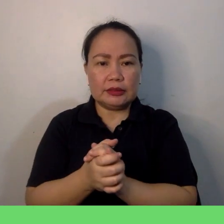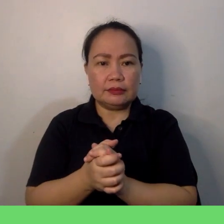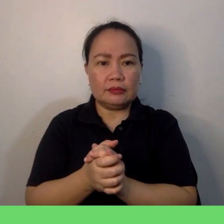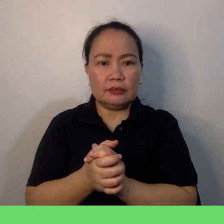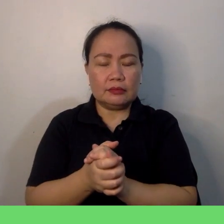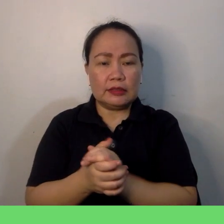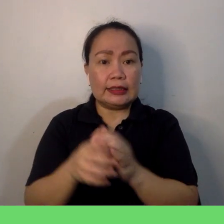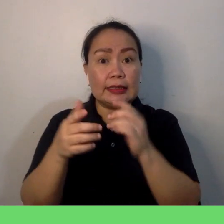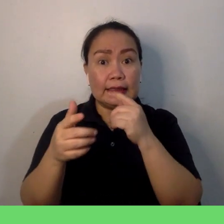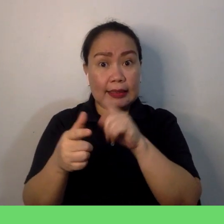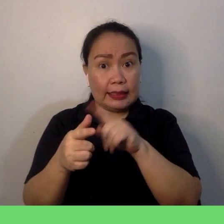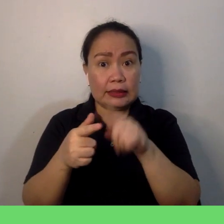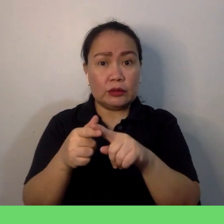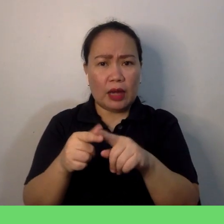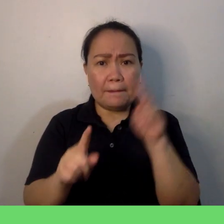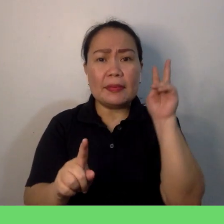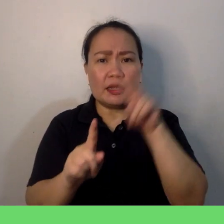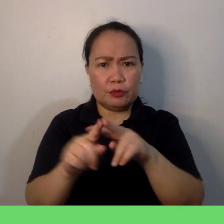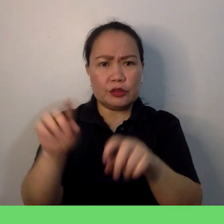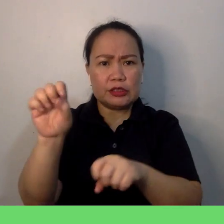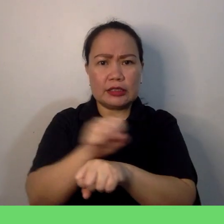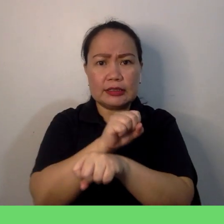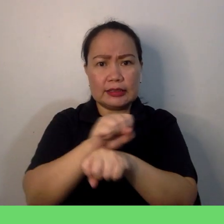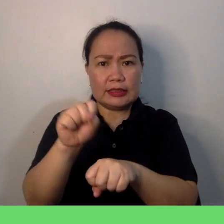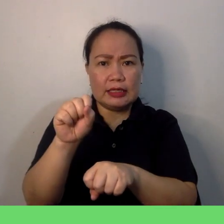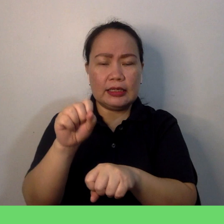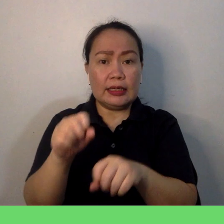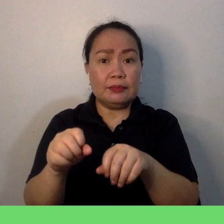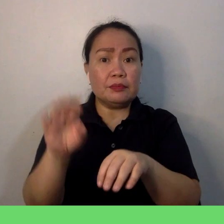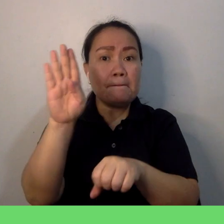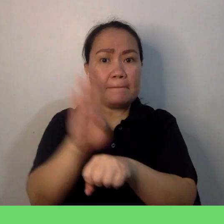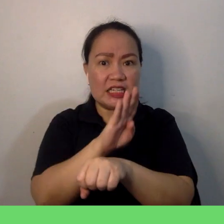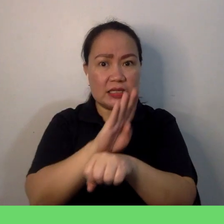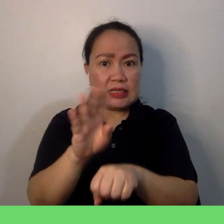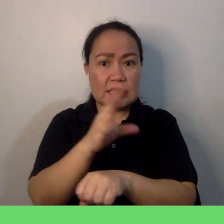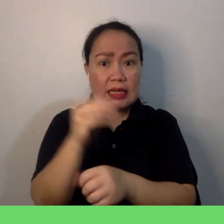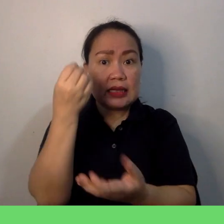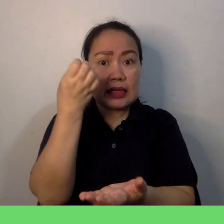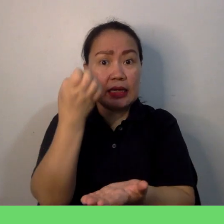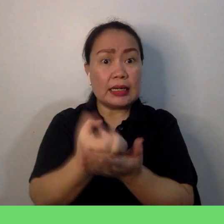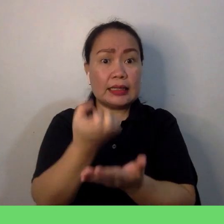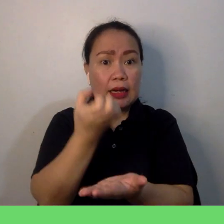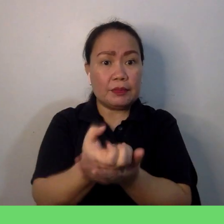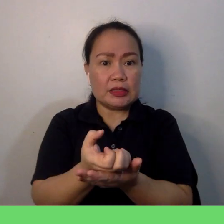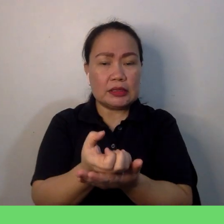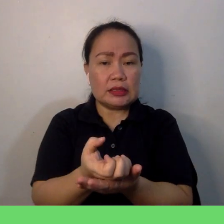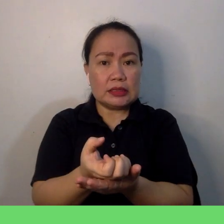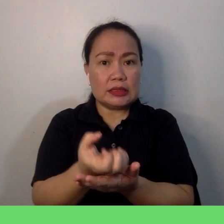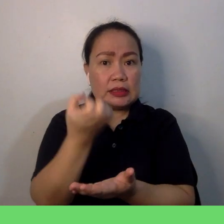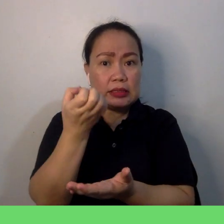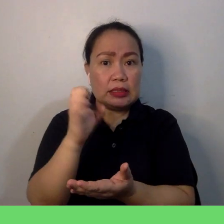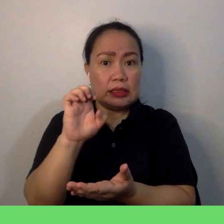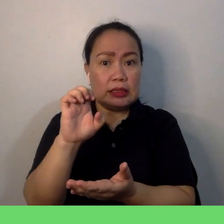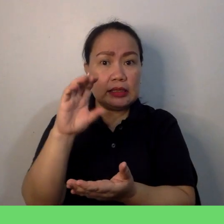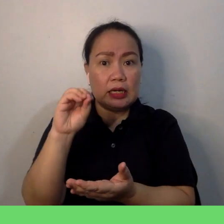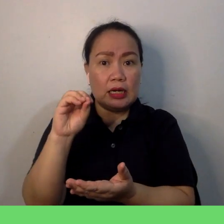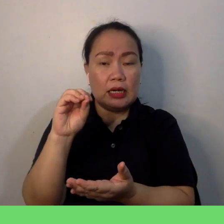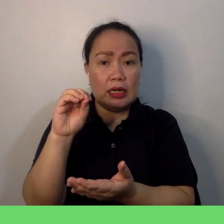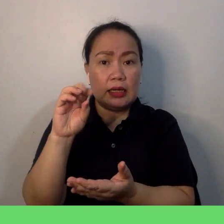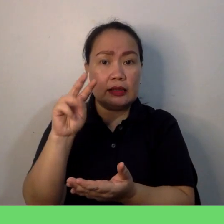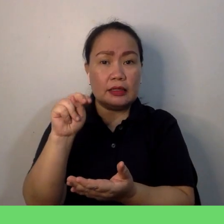are also applying statistics in business and economics. Lalong-lalo na po ito. So, we have here the means